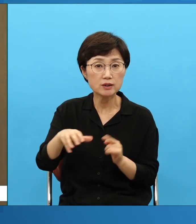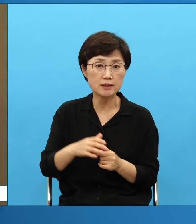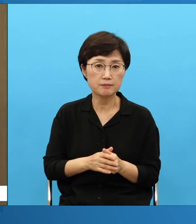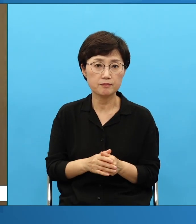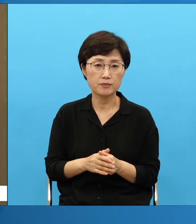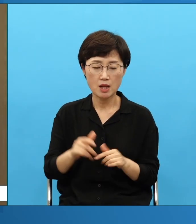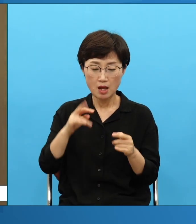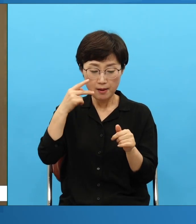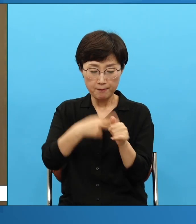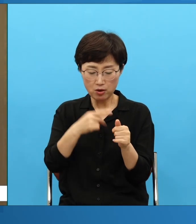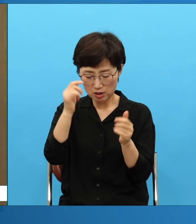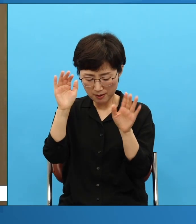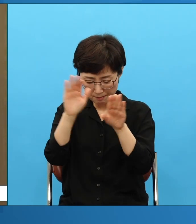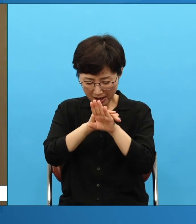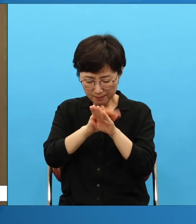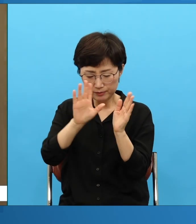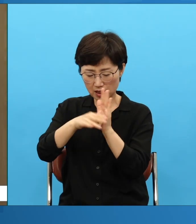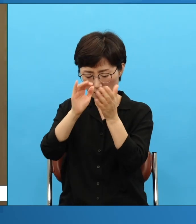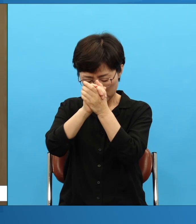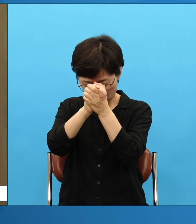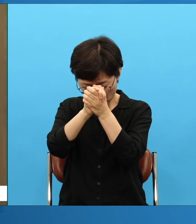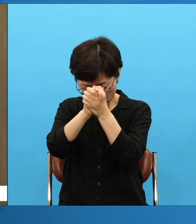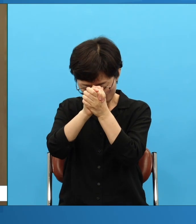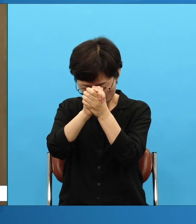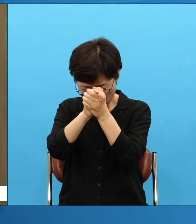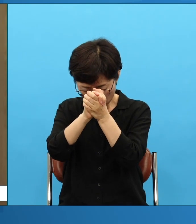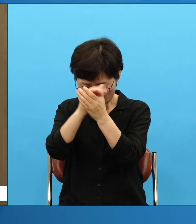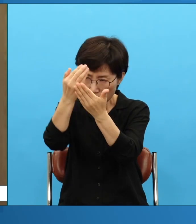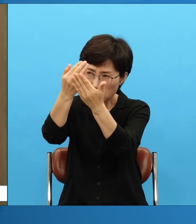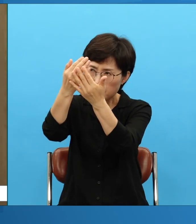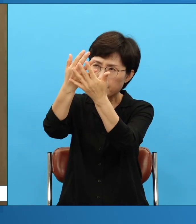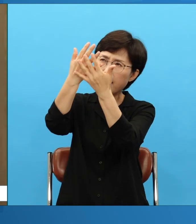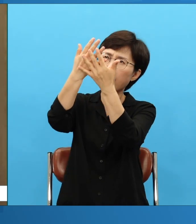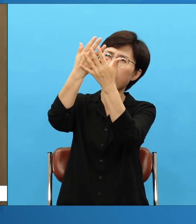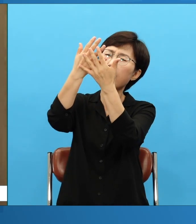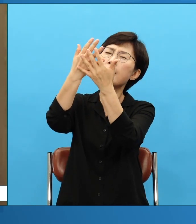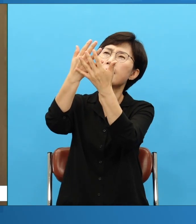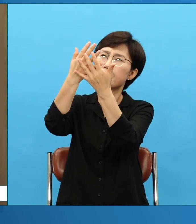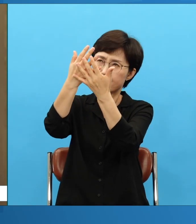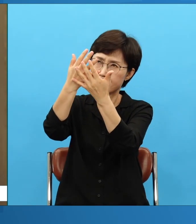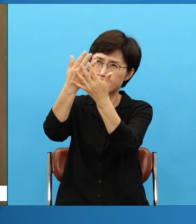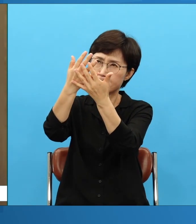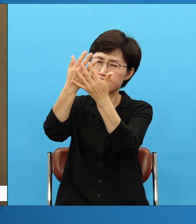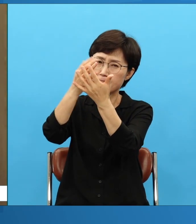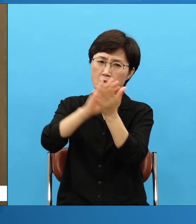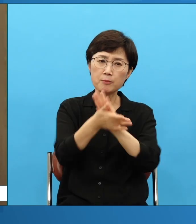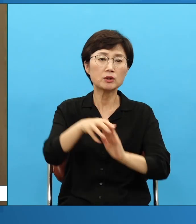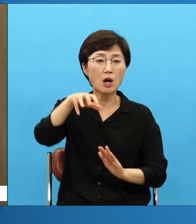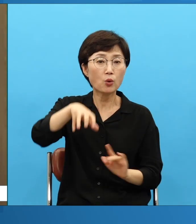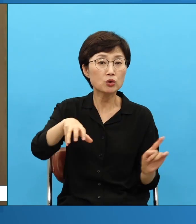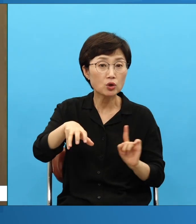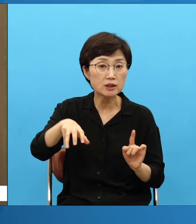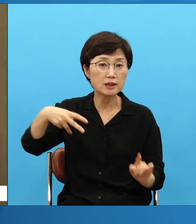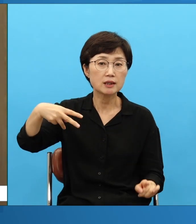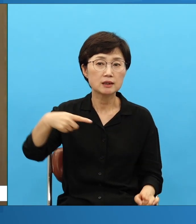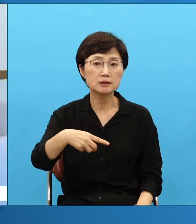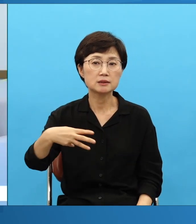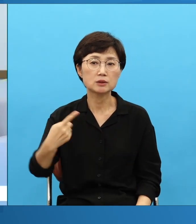하니까 밤에 기도하면서 환상을 보게 되고 인생 전환점을 맞이하게 되는 장소가